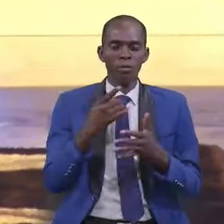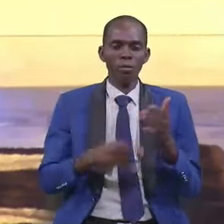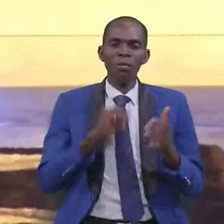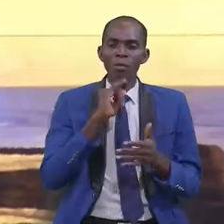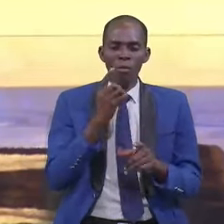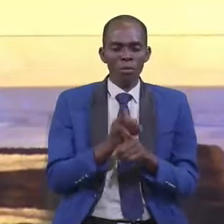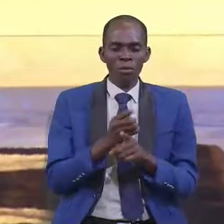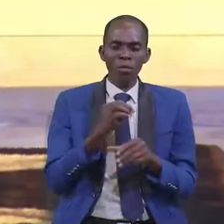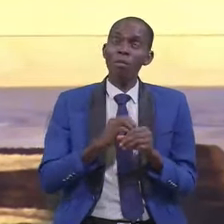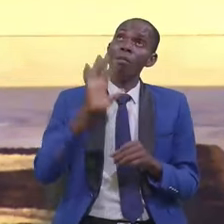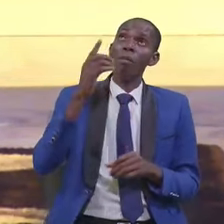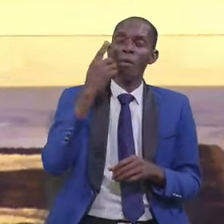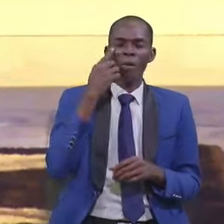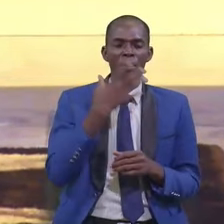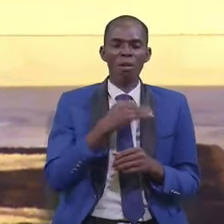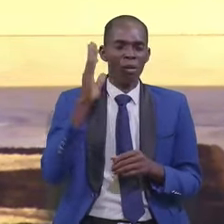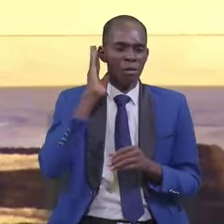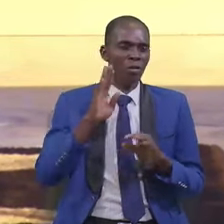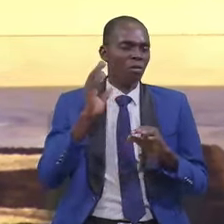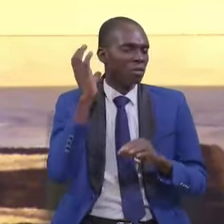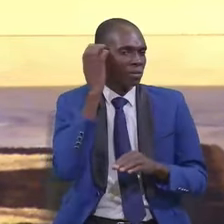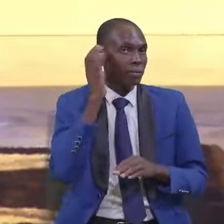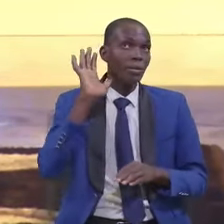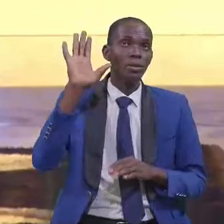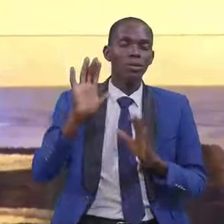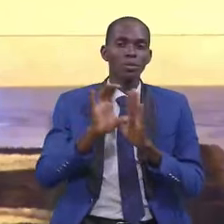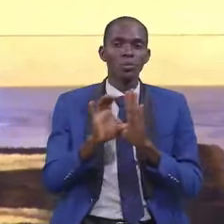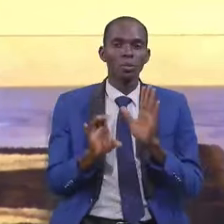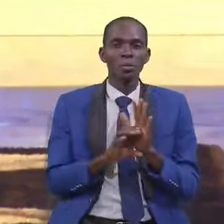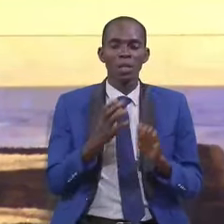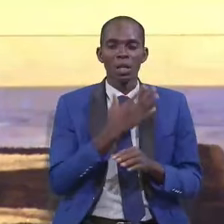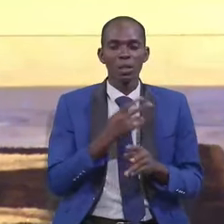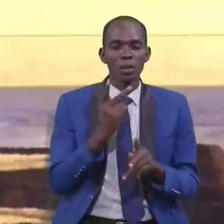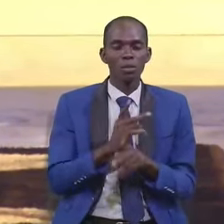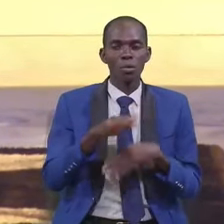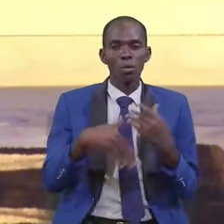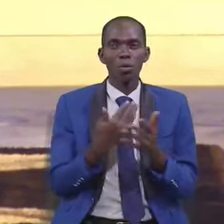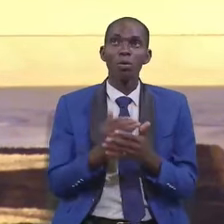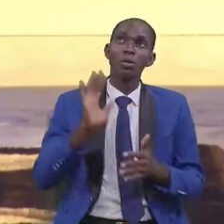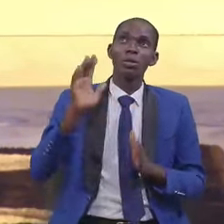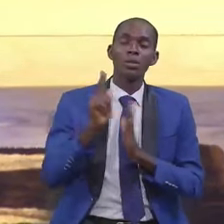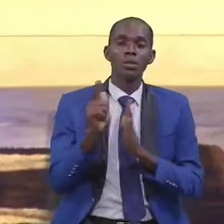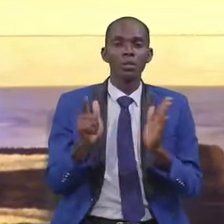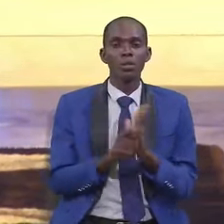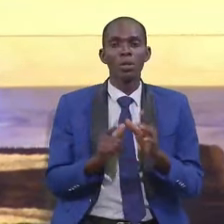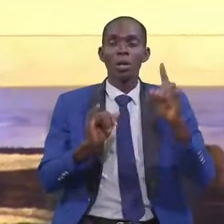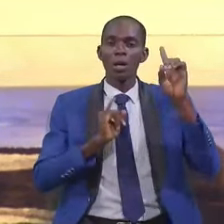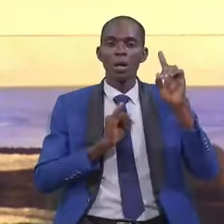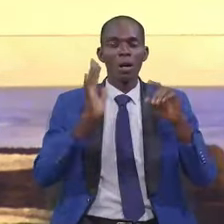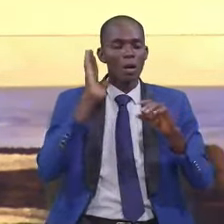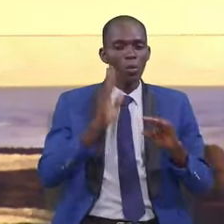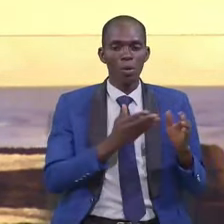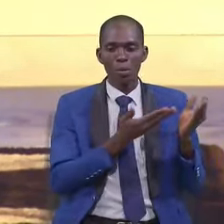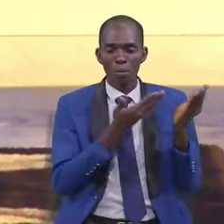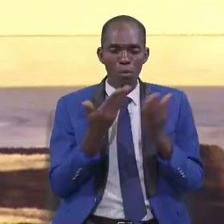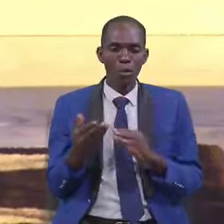tu prêtes l'oreille à ses commandements, et si tu observes toutes ses lois, je ne